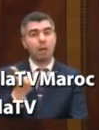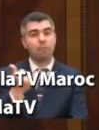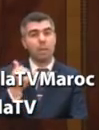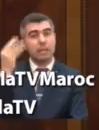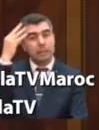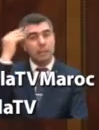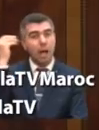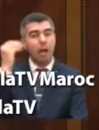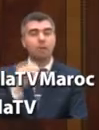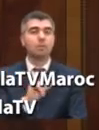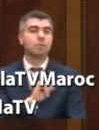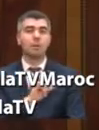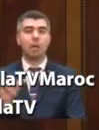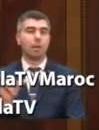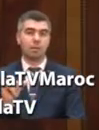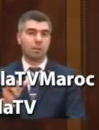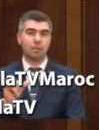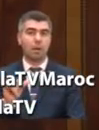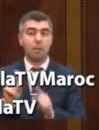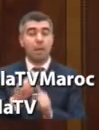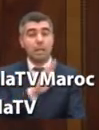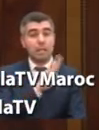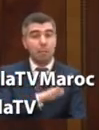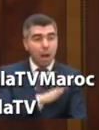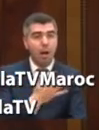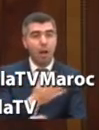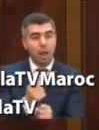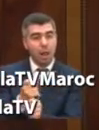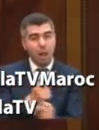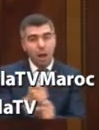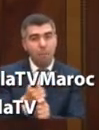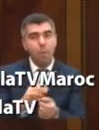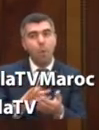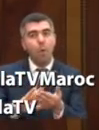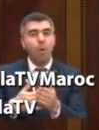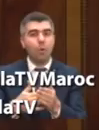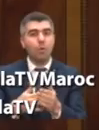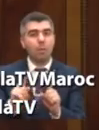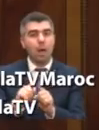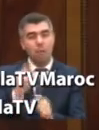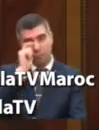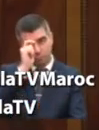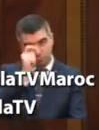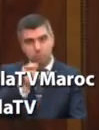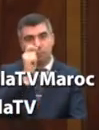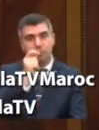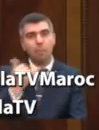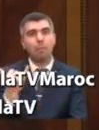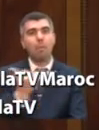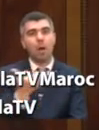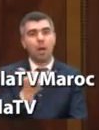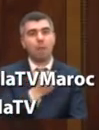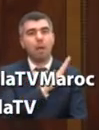الأجيال، الصمود، النضال، التضحيات، الجسام. فتحية إلى كل الأسرى